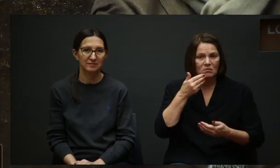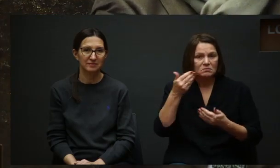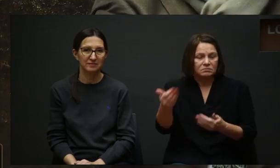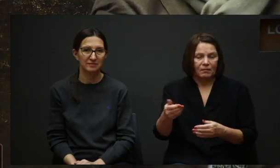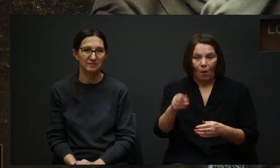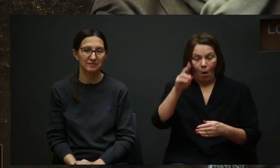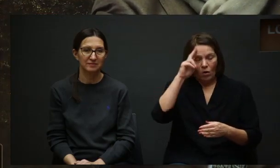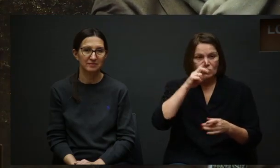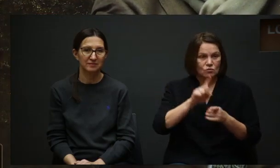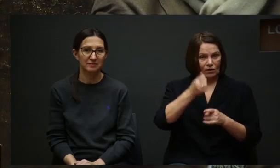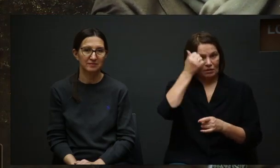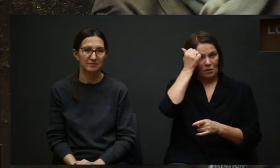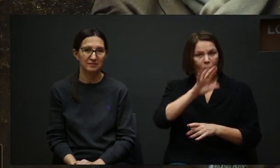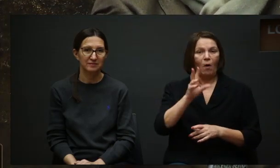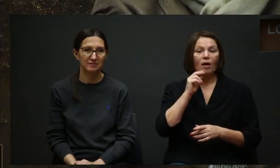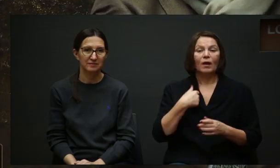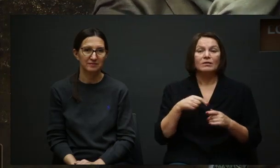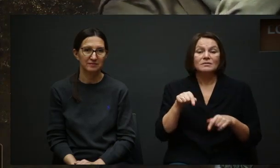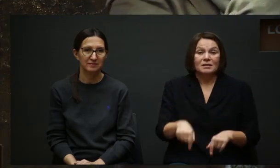здесь появился.